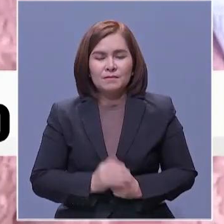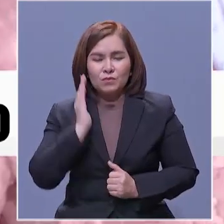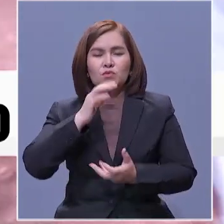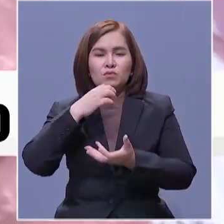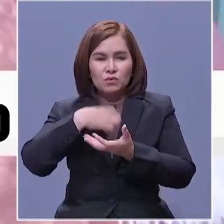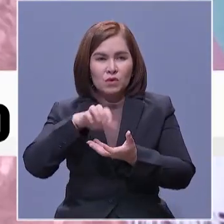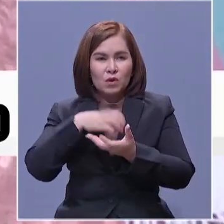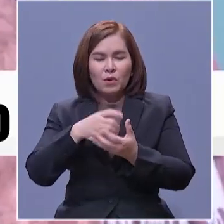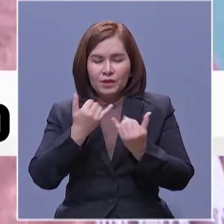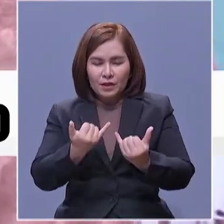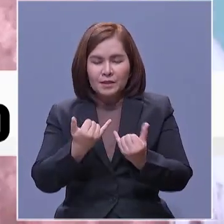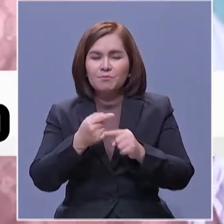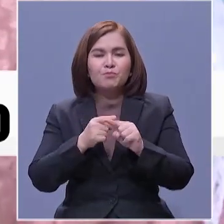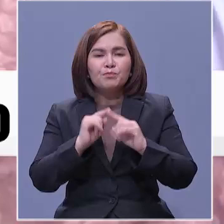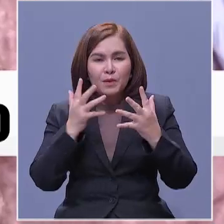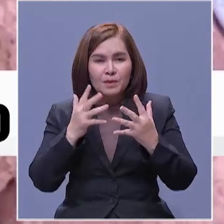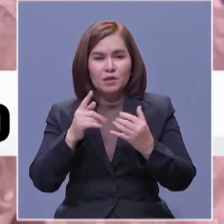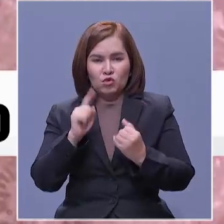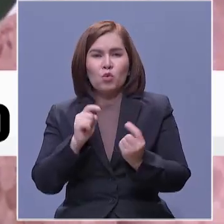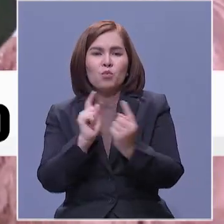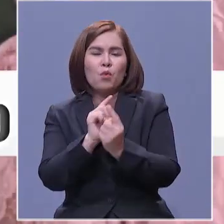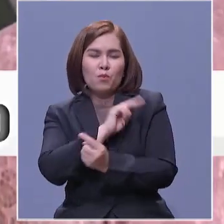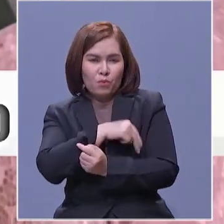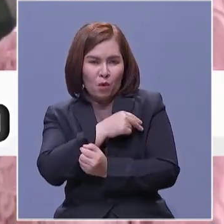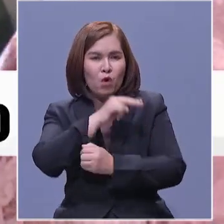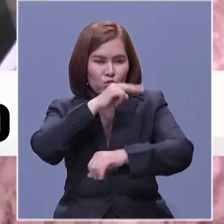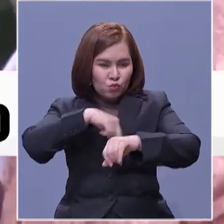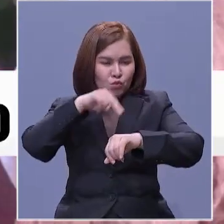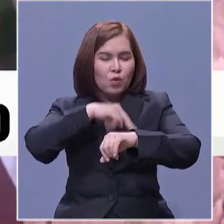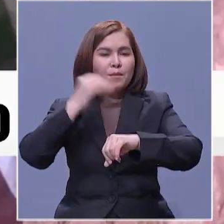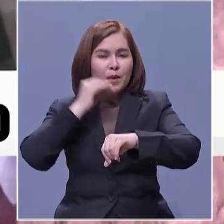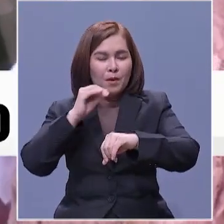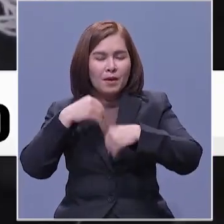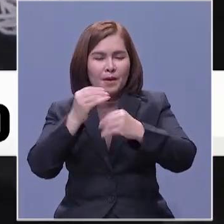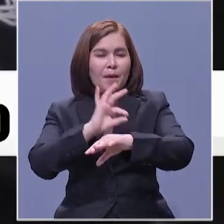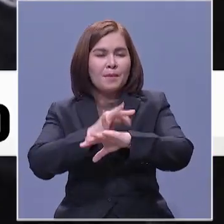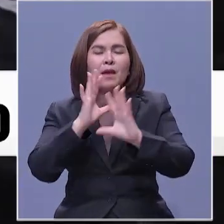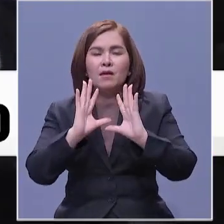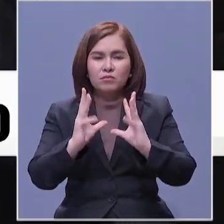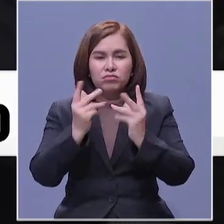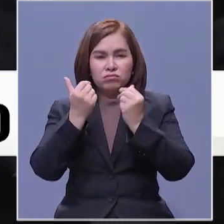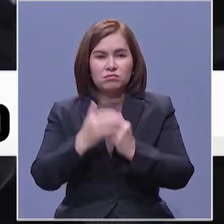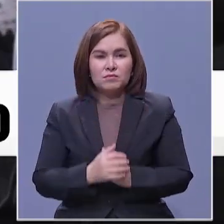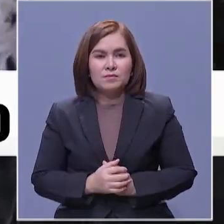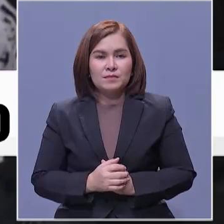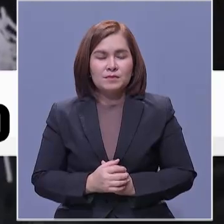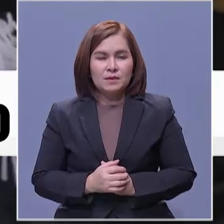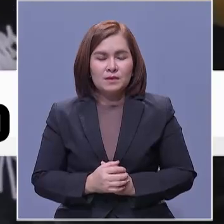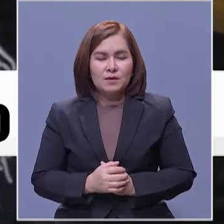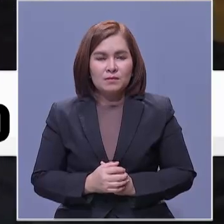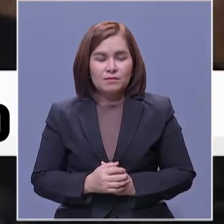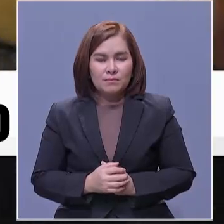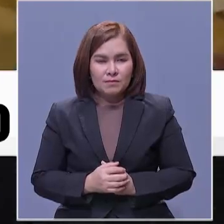อกว่าไม่มีอาการเจ็บแล้วแต่ต้องไปตรวจรับการรักษาที่บ้านเกิดจนกว่าแผลจะหายหลังจากผ่านเหตุการณ์ที่อิสราเอล